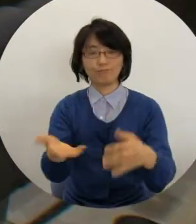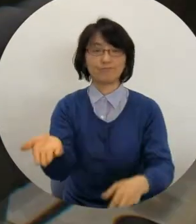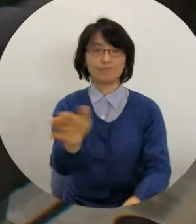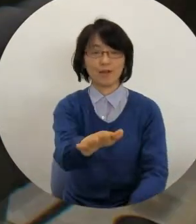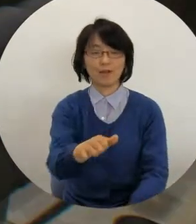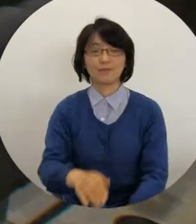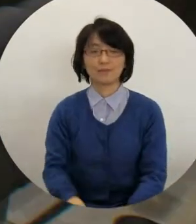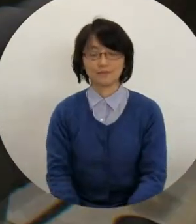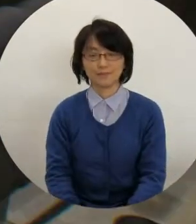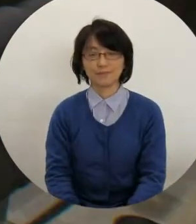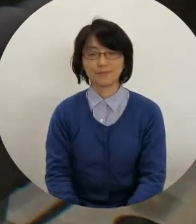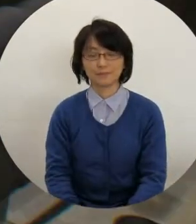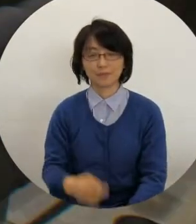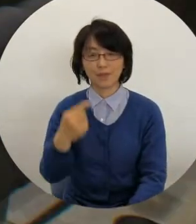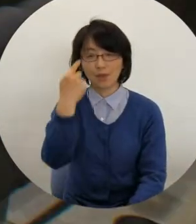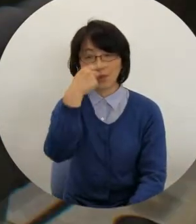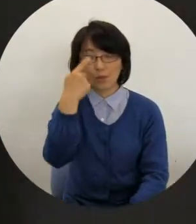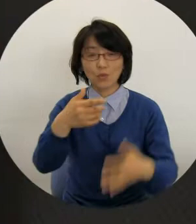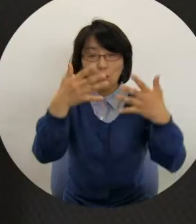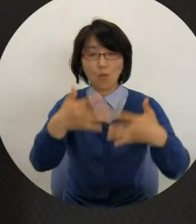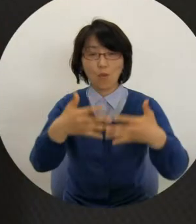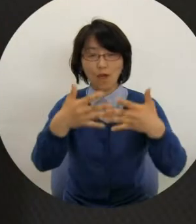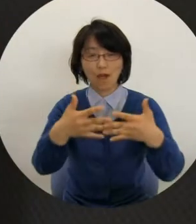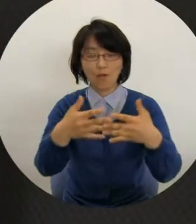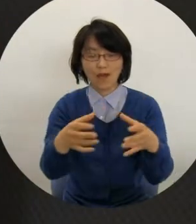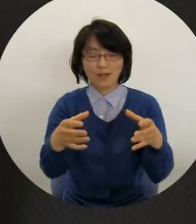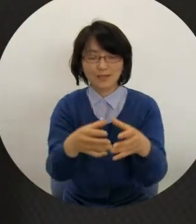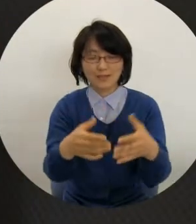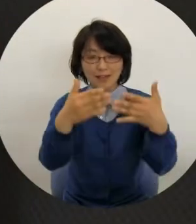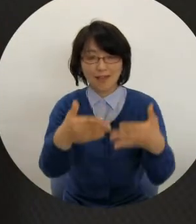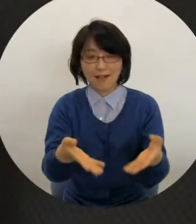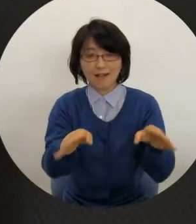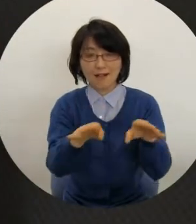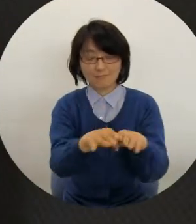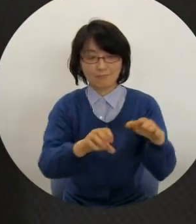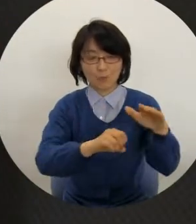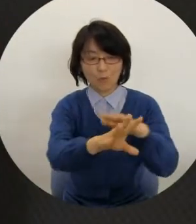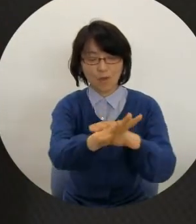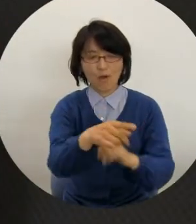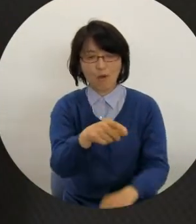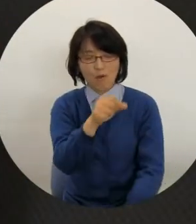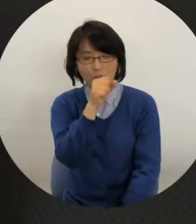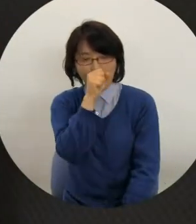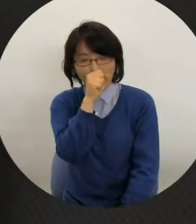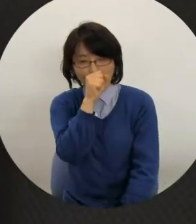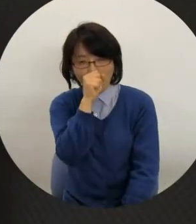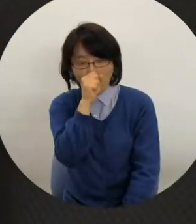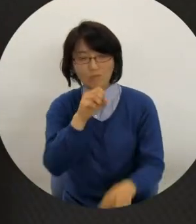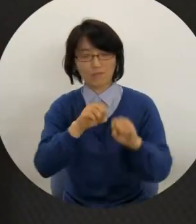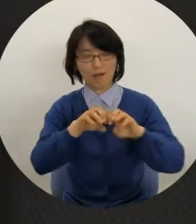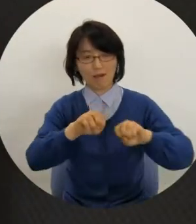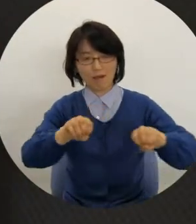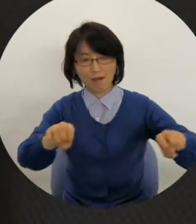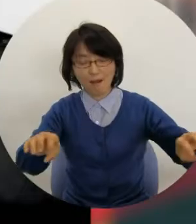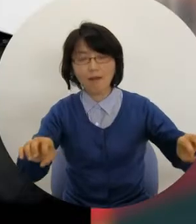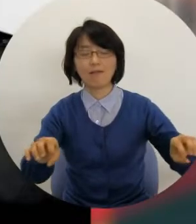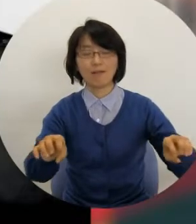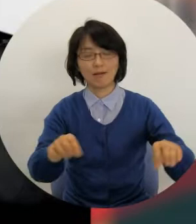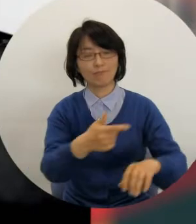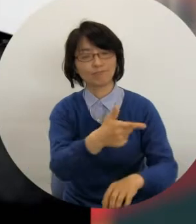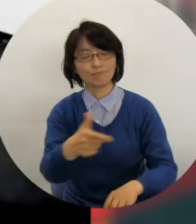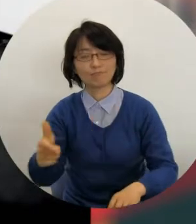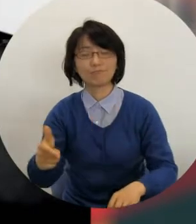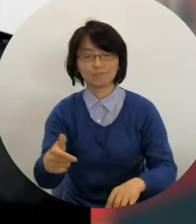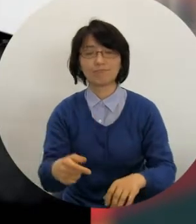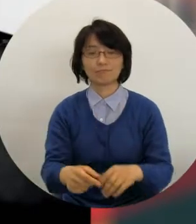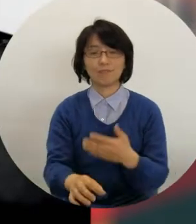ております。それから洋画に関してもミニシアター系でかなり口コミで広がった作品など何本か入